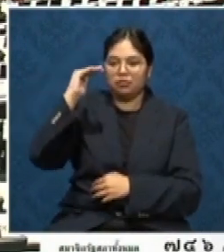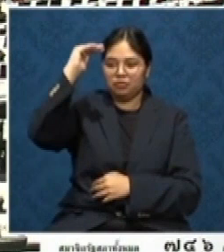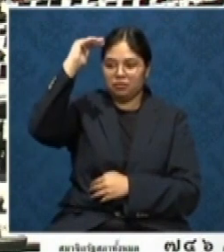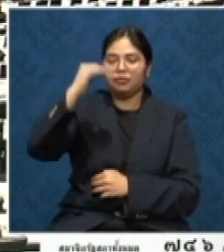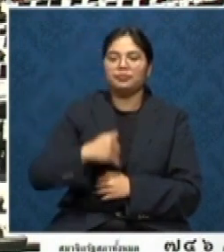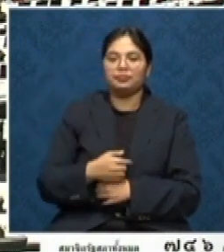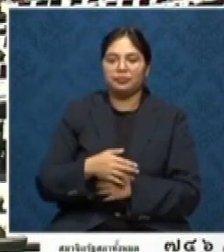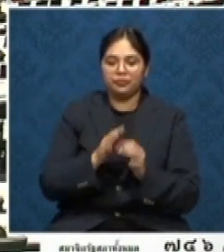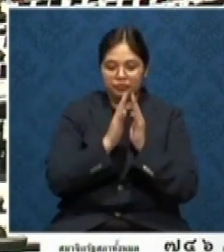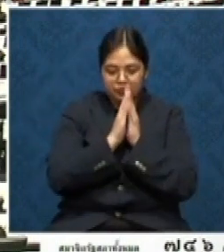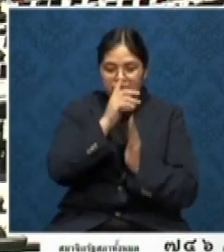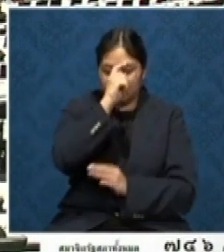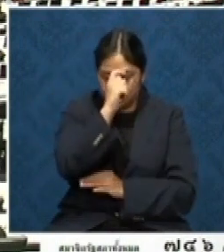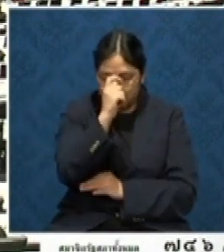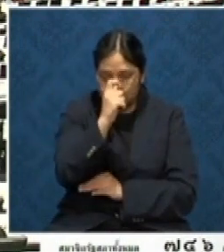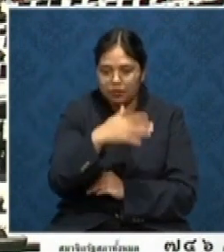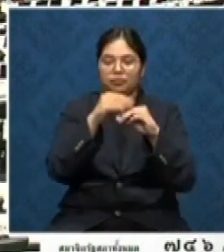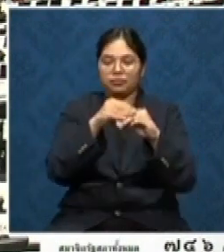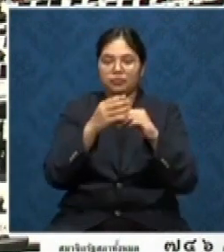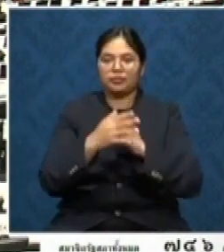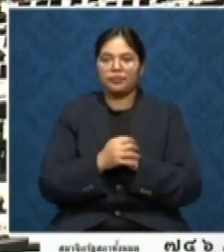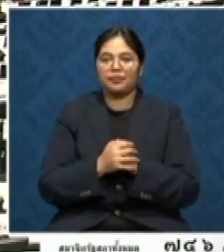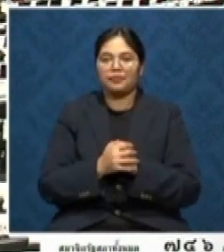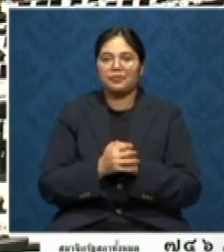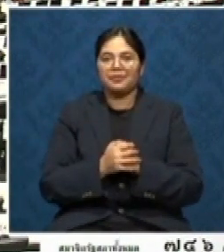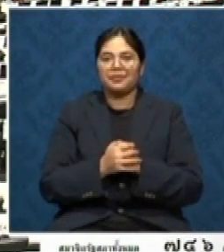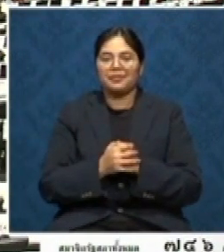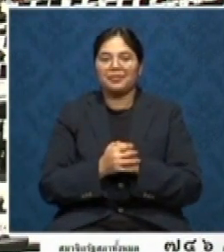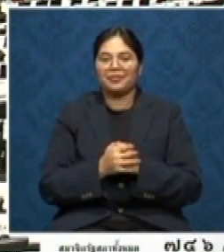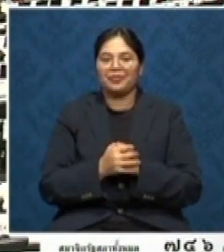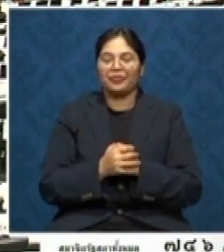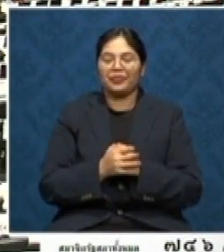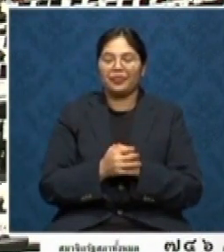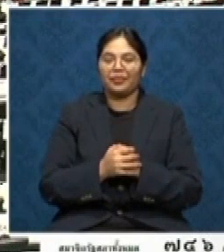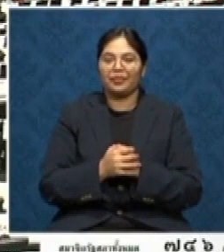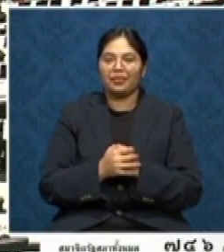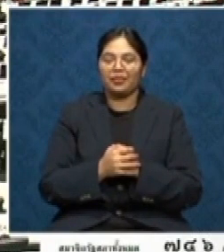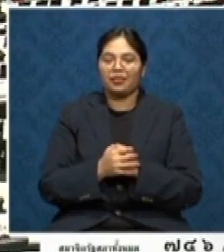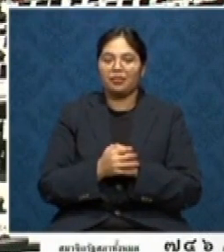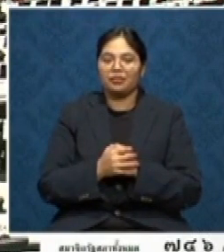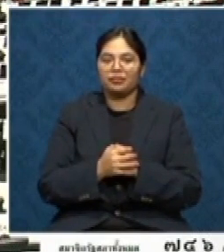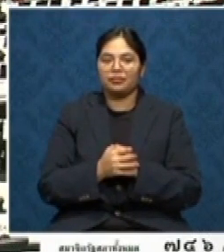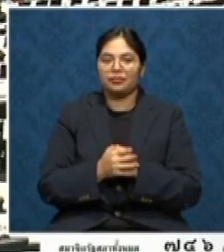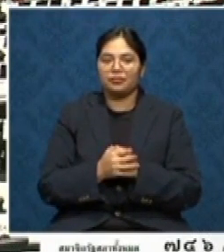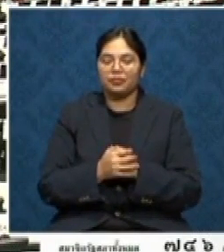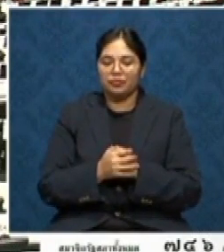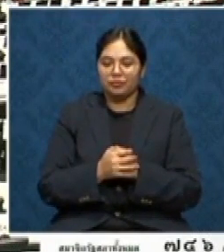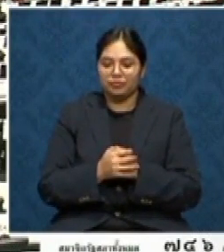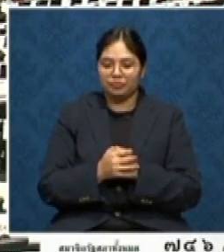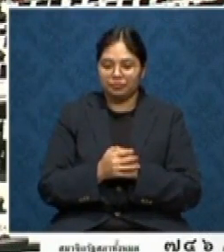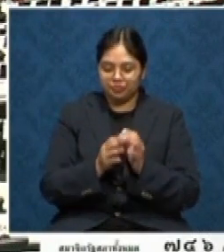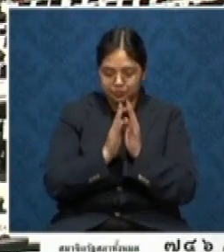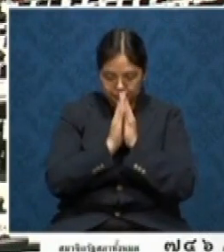ของนายกชัวนิทรัพย์ไปไปฟังกันฮะท่านประธานรัฐสภาที่เคารพผ่านไปยังสมาชิกผู้